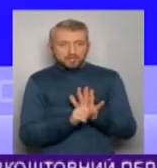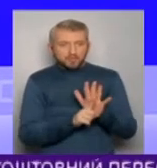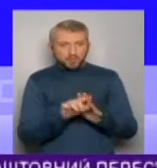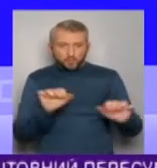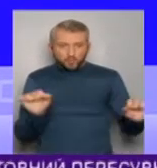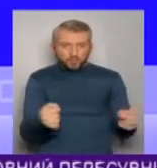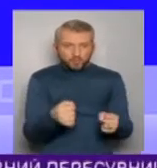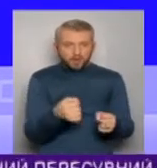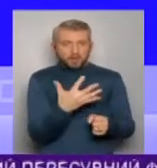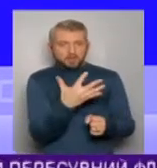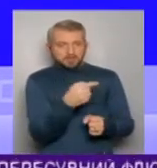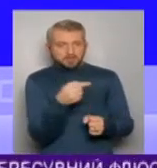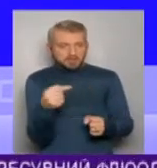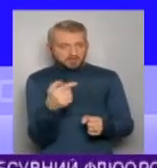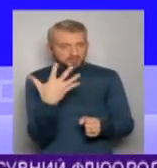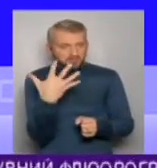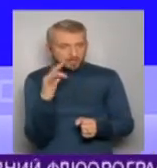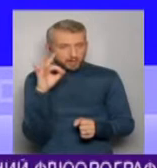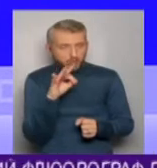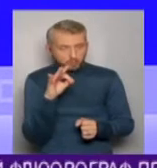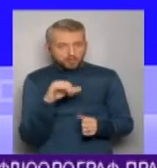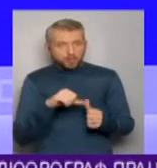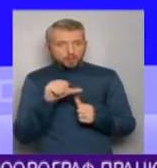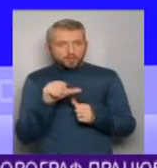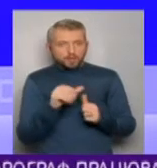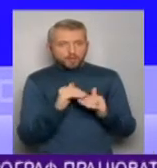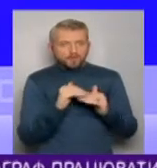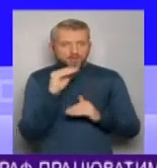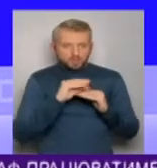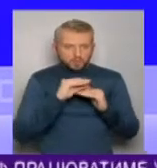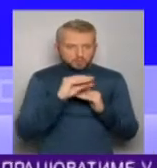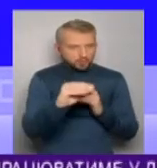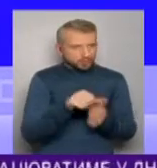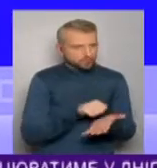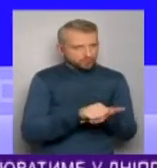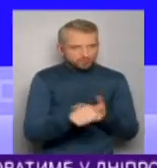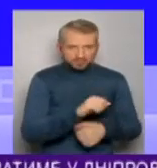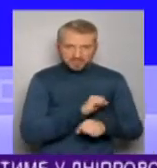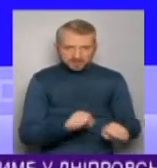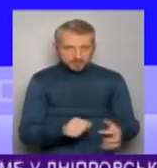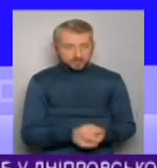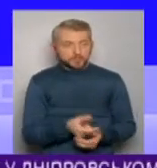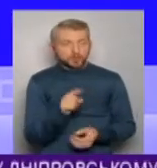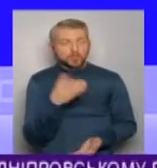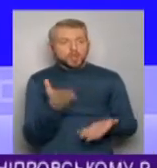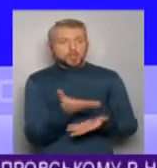чи 5 разів, це його особливо верхній слой, він не укладається. І тому, якщо ми десь у цьому році не